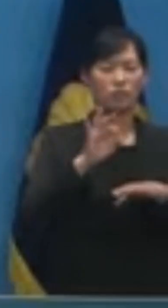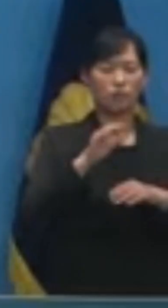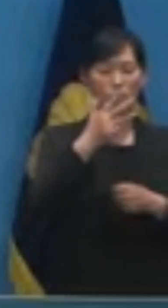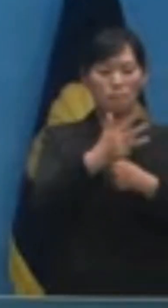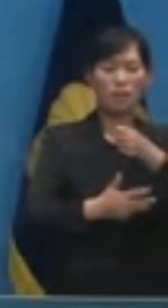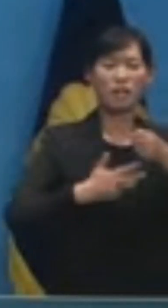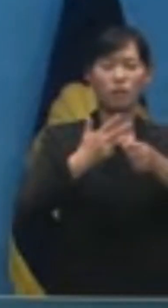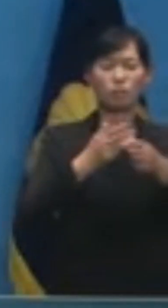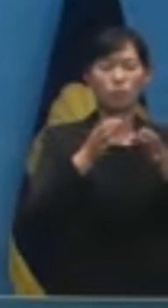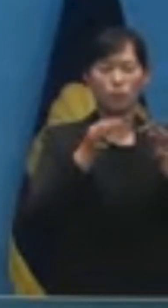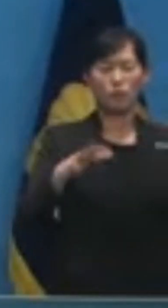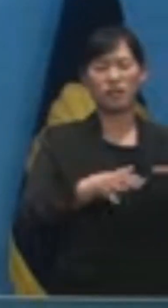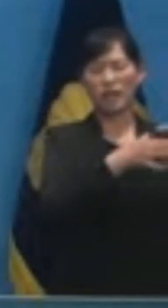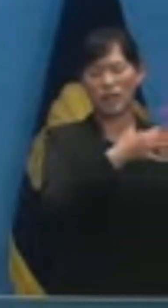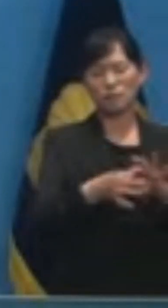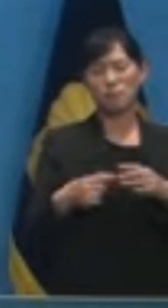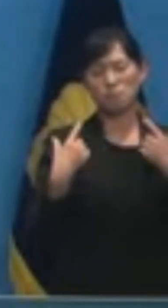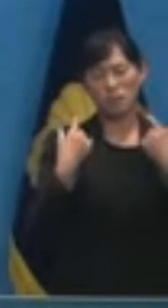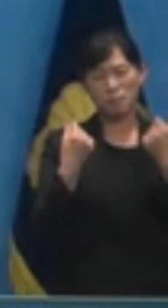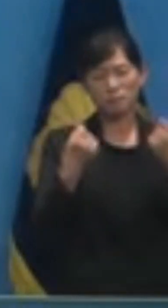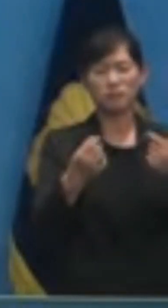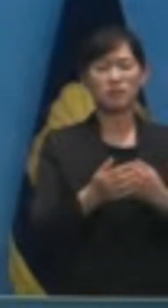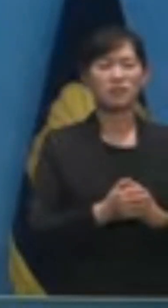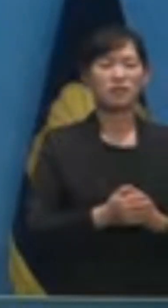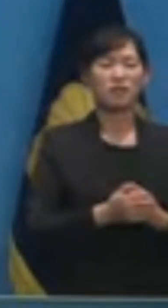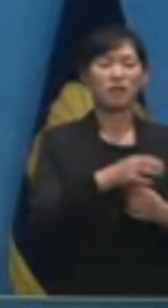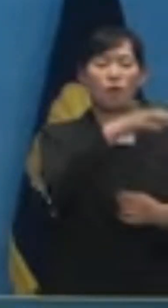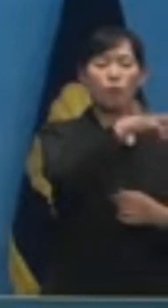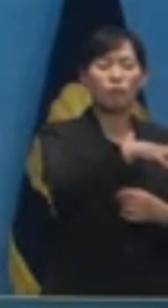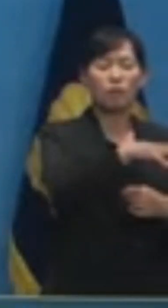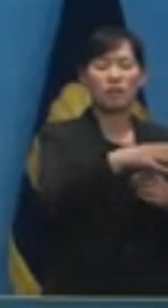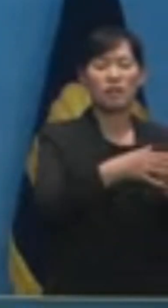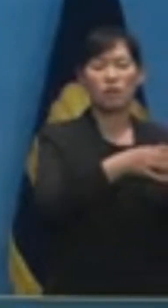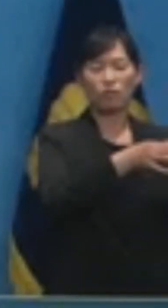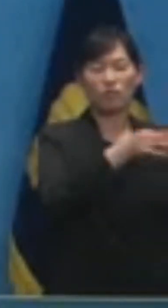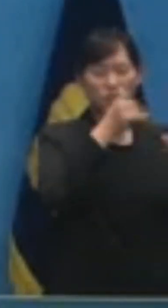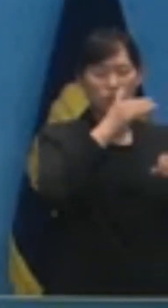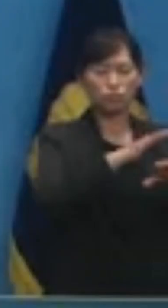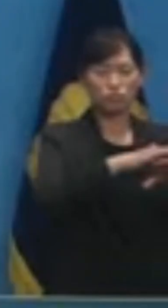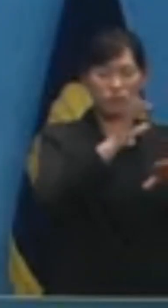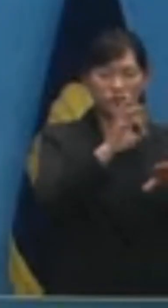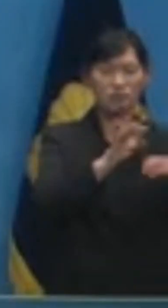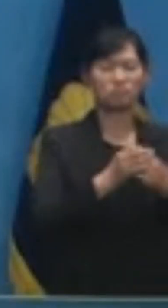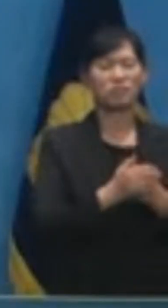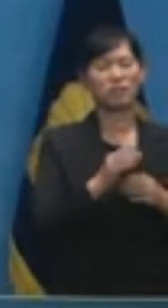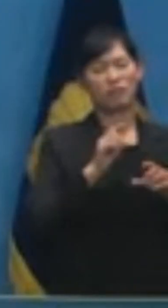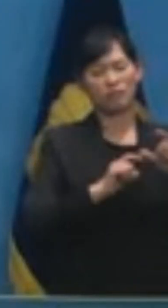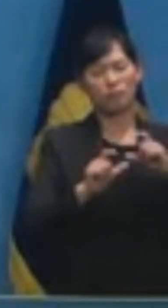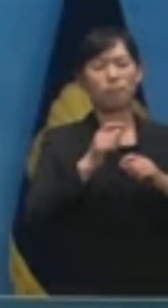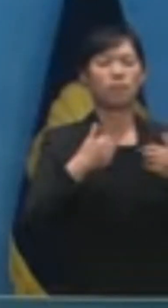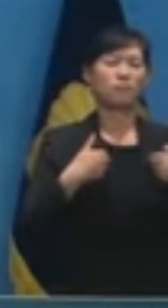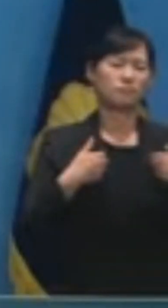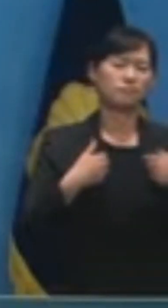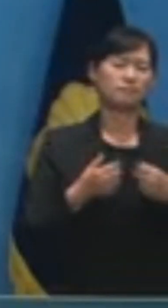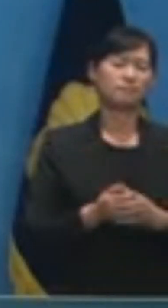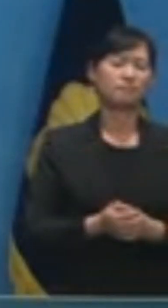8년째 동결 상태입니다. 현장과 연관된 수당의 현실화는 더 절실합니다.